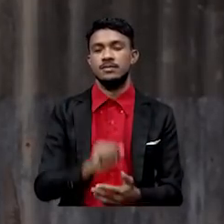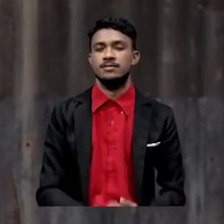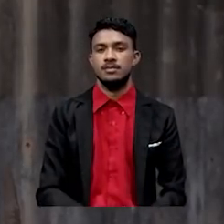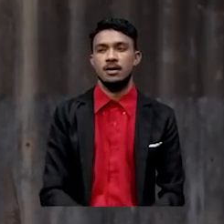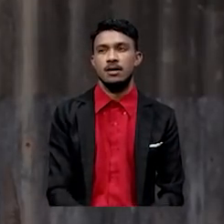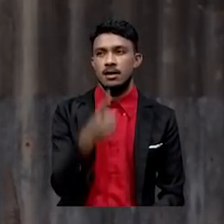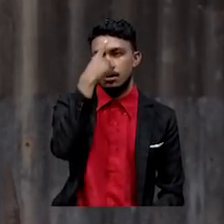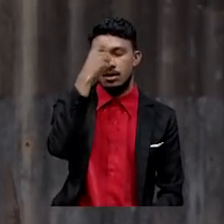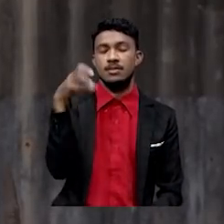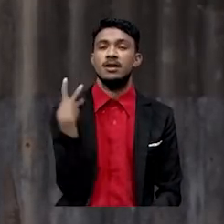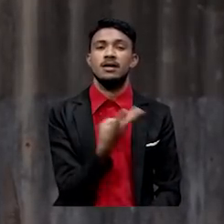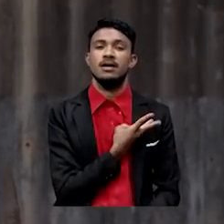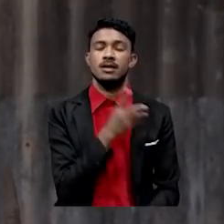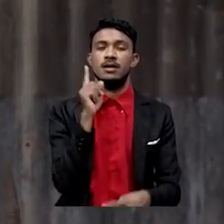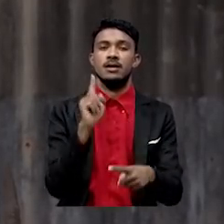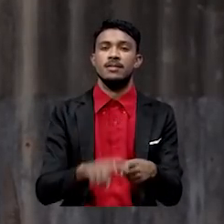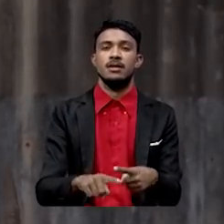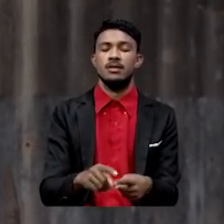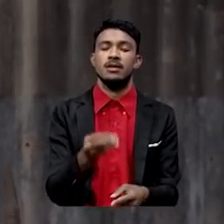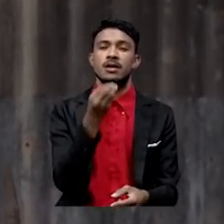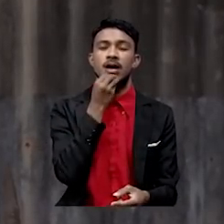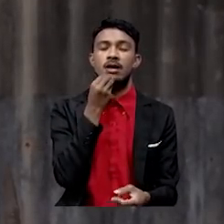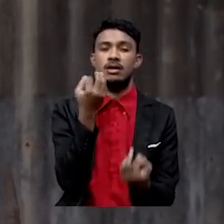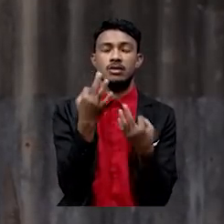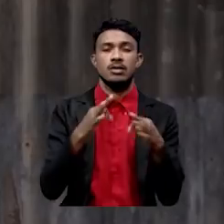Tama ita tu labele, ita tu hang hutu tiane